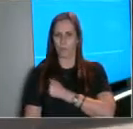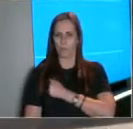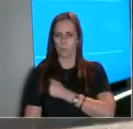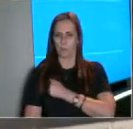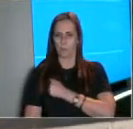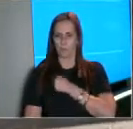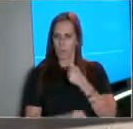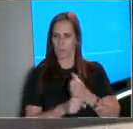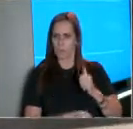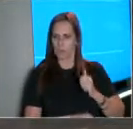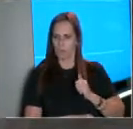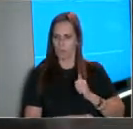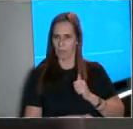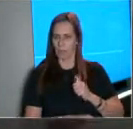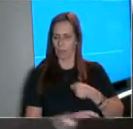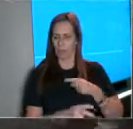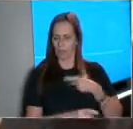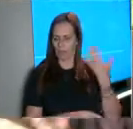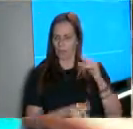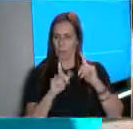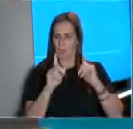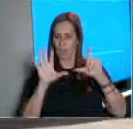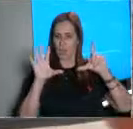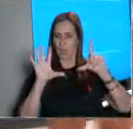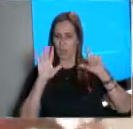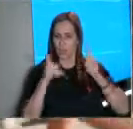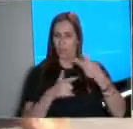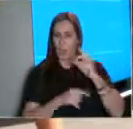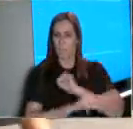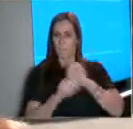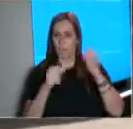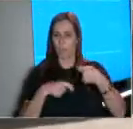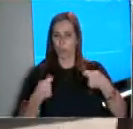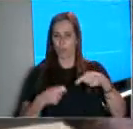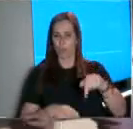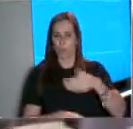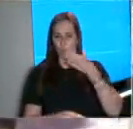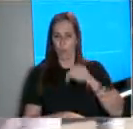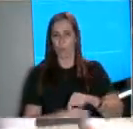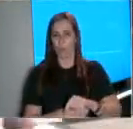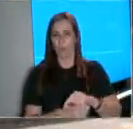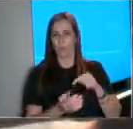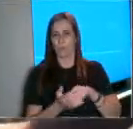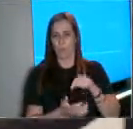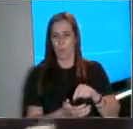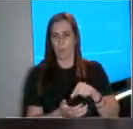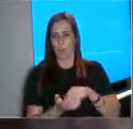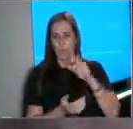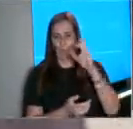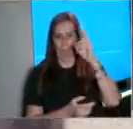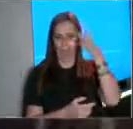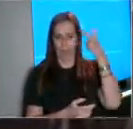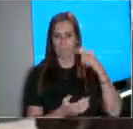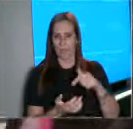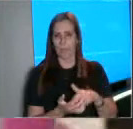שעושים צבא, אני עברתי 7 מלחמות עליי, שתי פיגועים שמחנו יהודה שאתה רואה. בגלל מה? בגלל הערבים